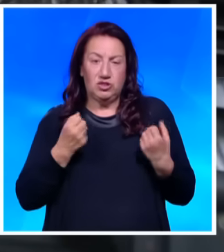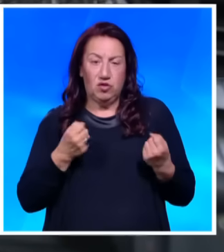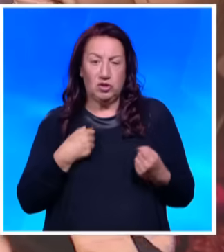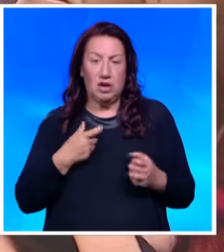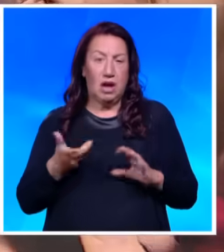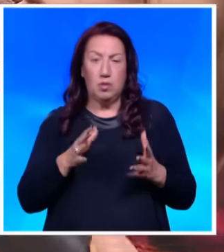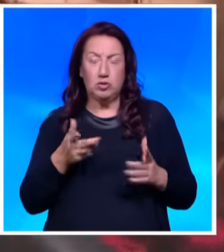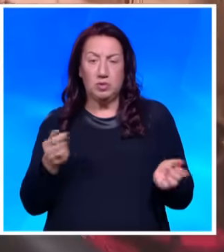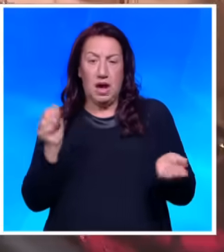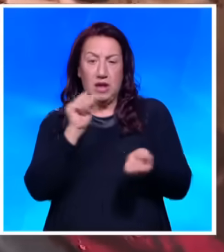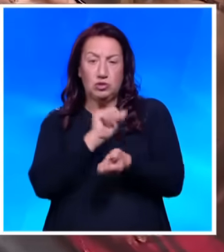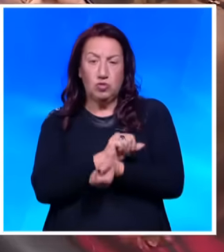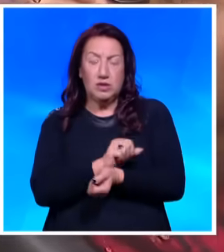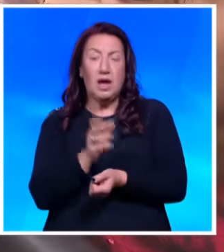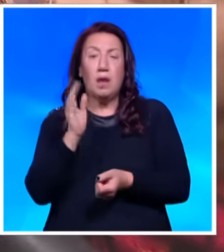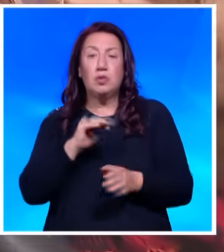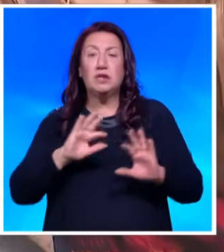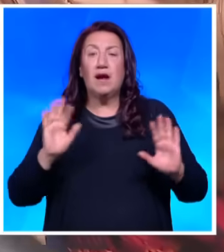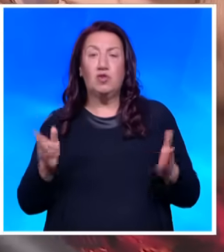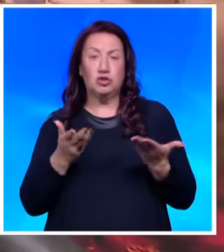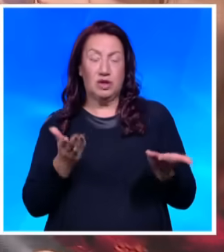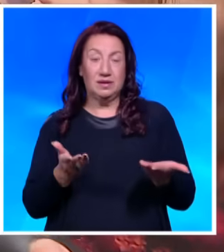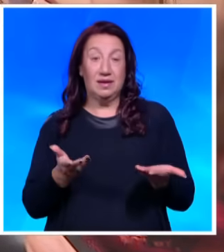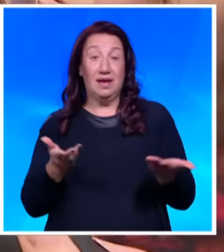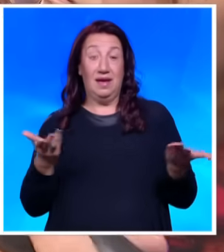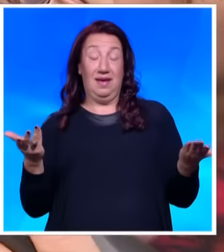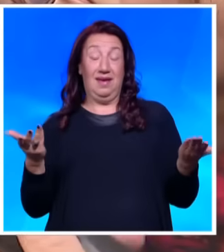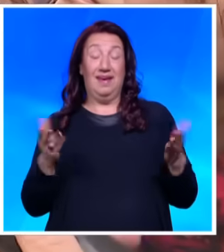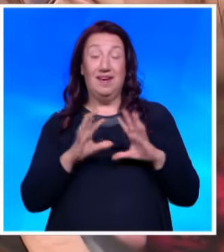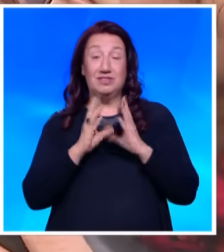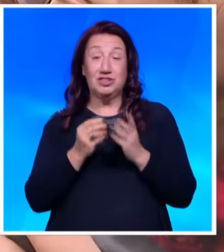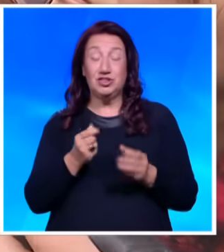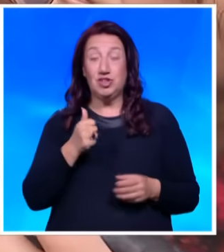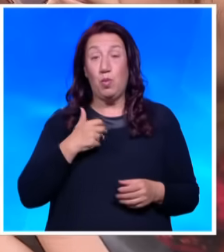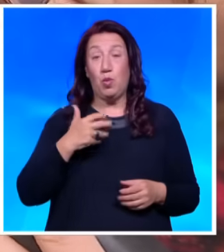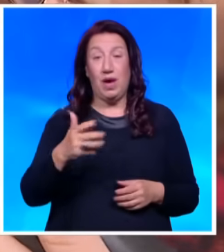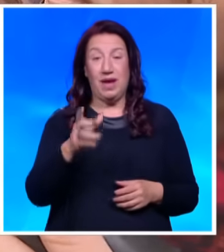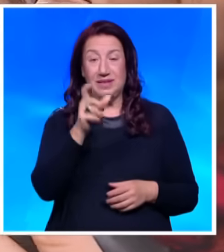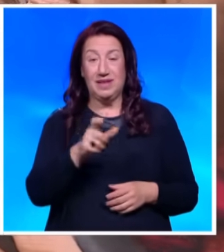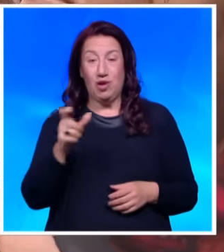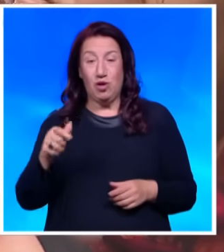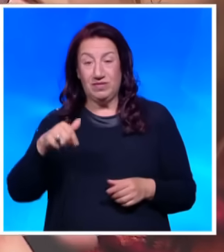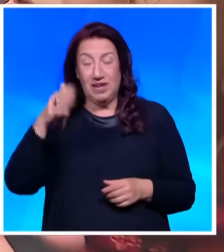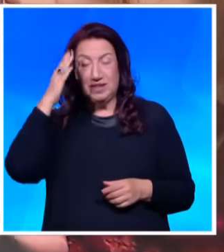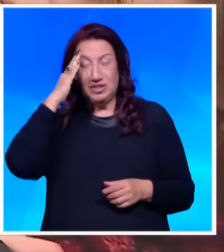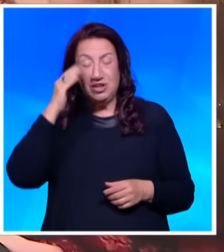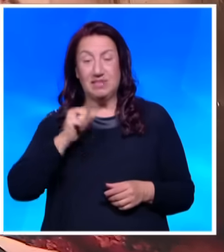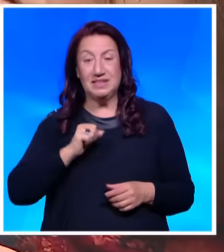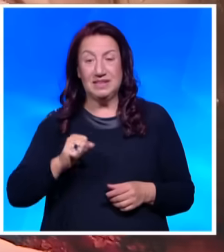не знам. Е, как всички богати хора в тази държава се страхуват са толкова страхливи милиардери? Как пък стана